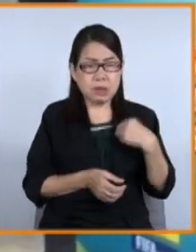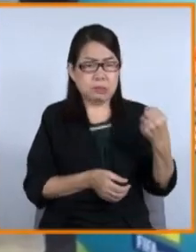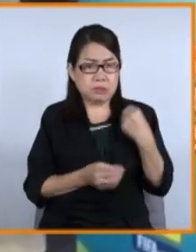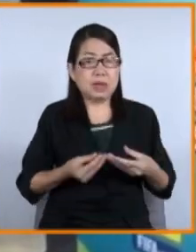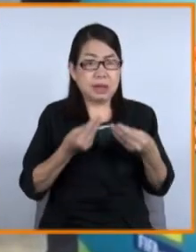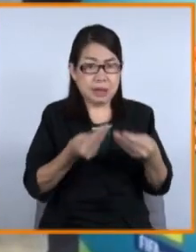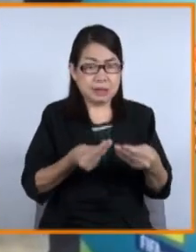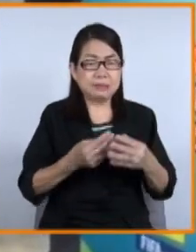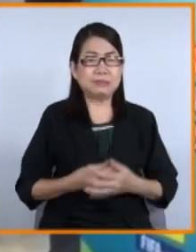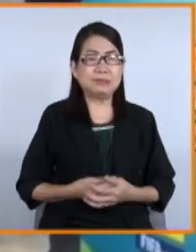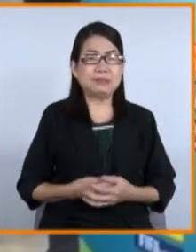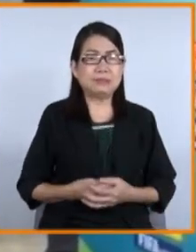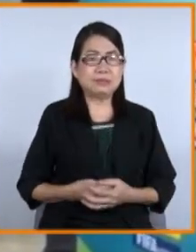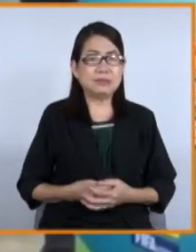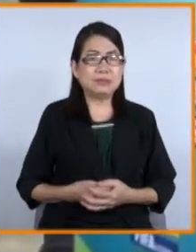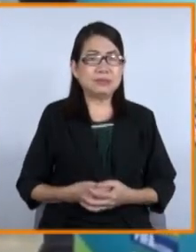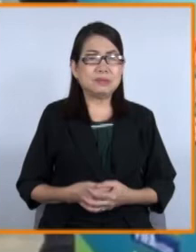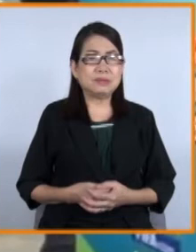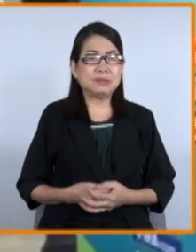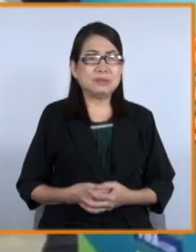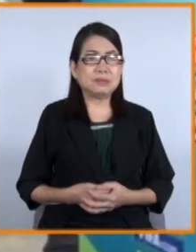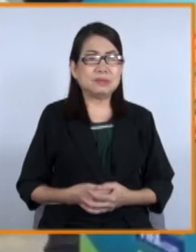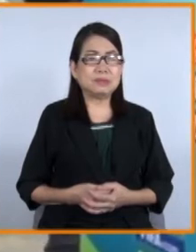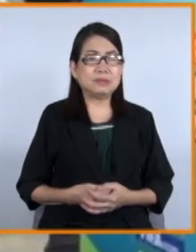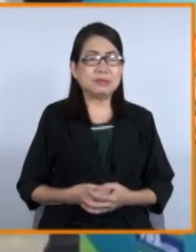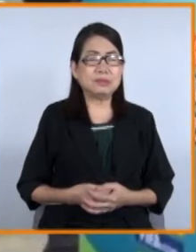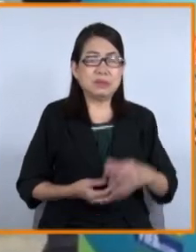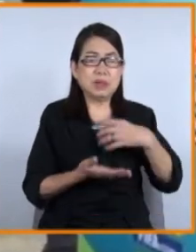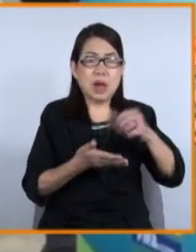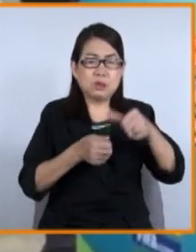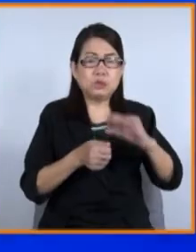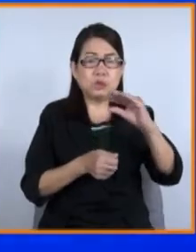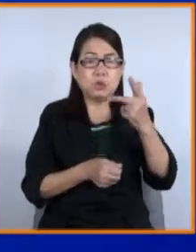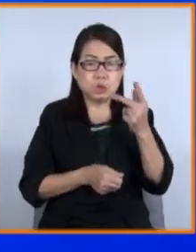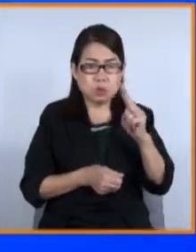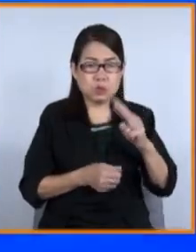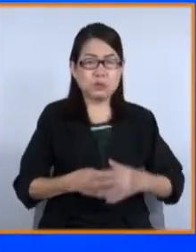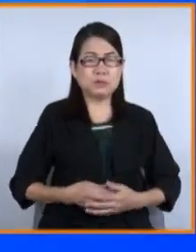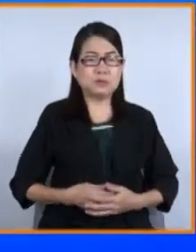พลโคโทวีถ่ายภาพกล้าและลงมาโชคทีมข่าวกีฬา True for You รายงานจากประเทศโคลอมเบียครับ